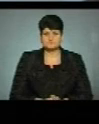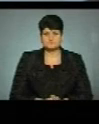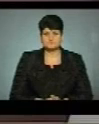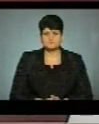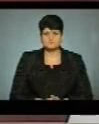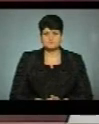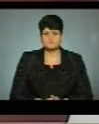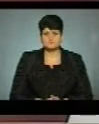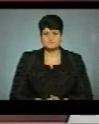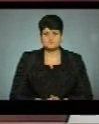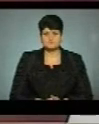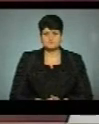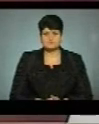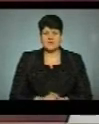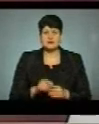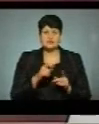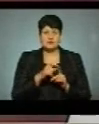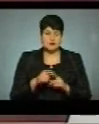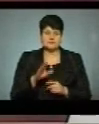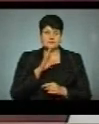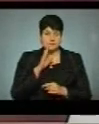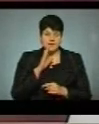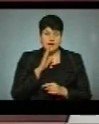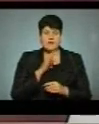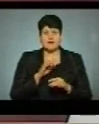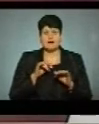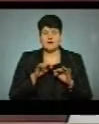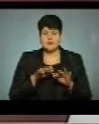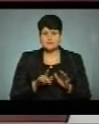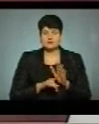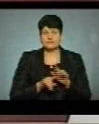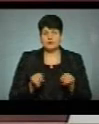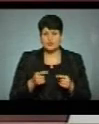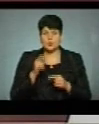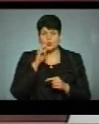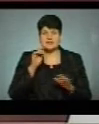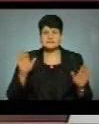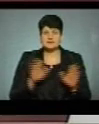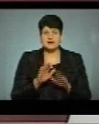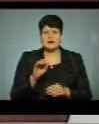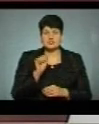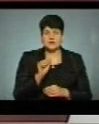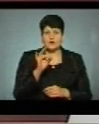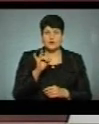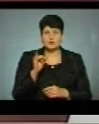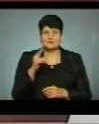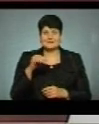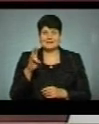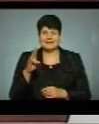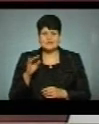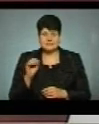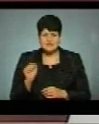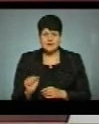Тернопіль. За словами Ольги Шахін, акцію «Ангели пам'яті» започаткувала українська співачка Анжеліка Рудницька за підтримки команди